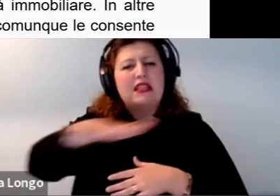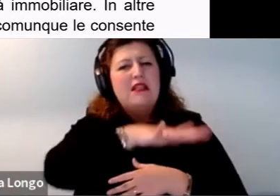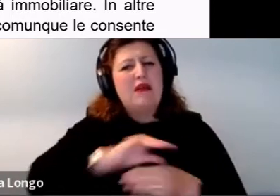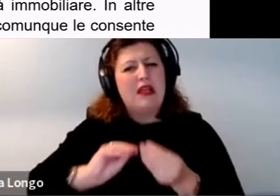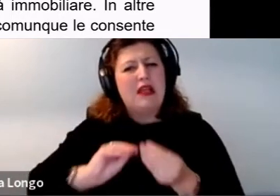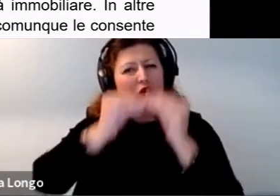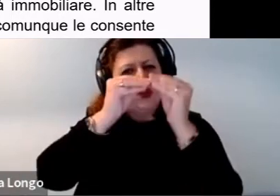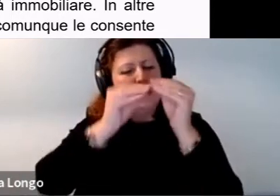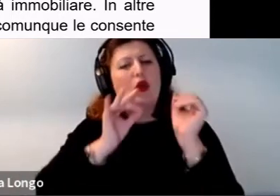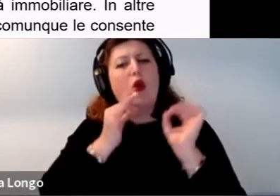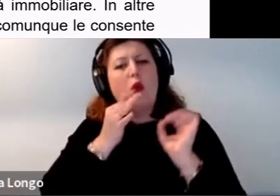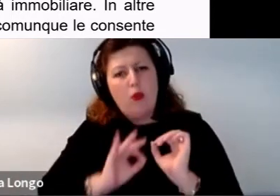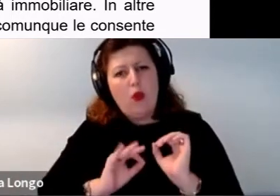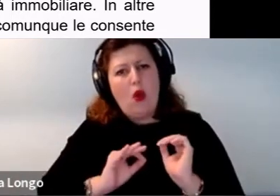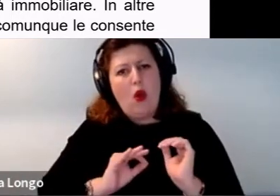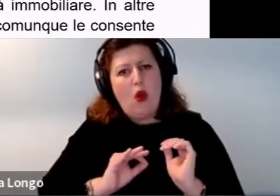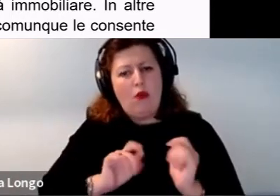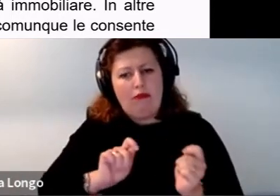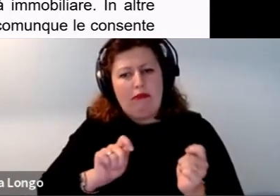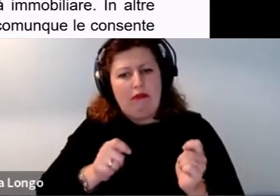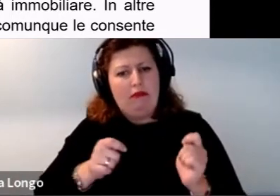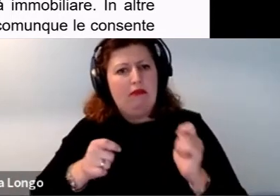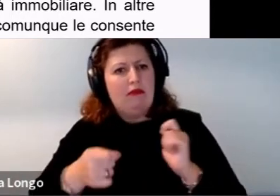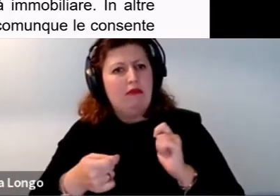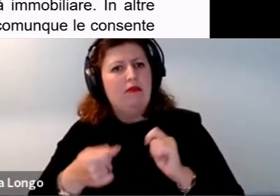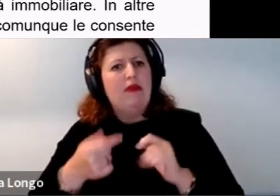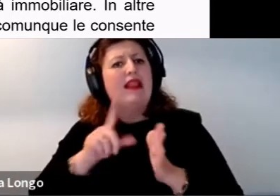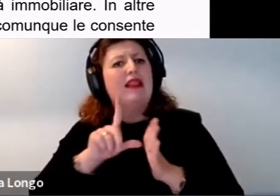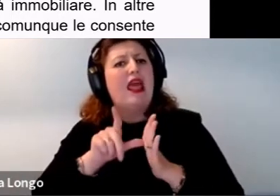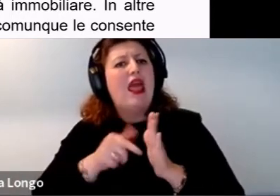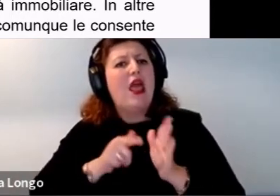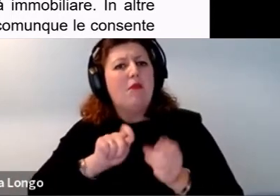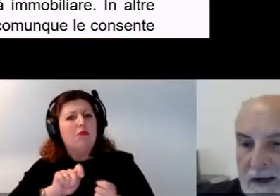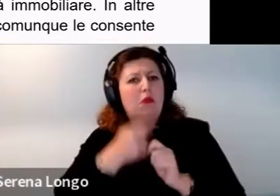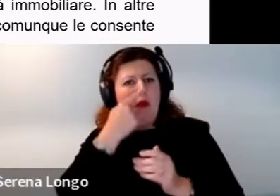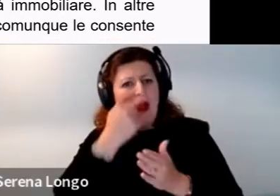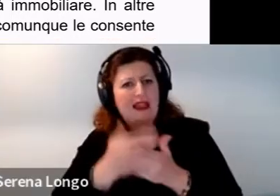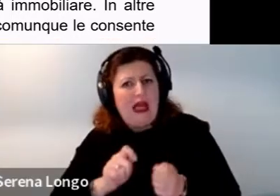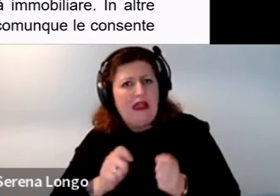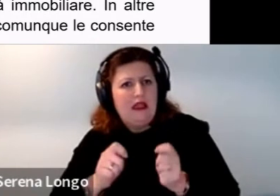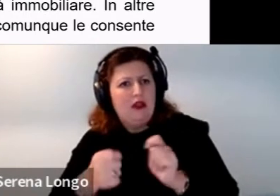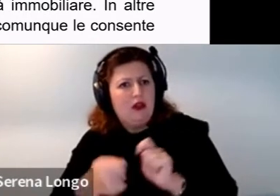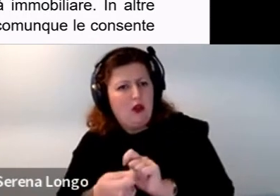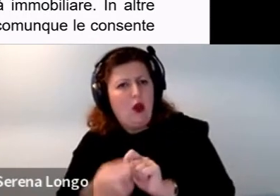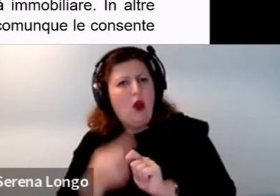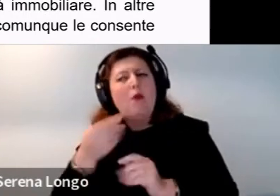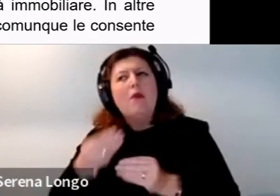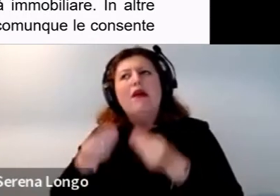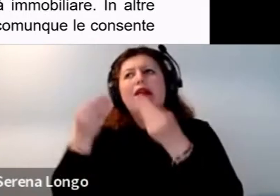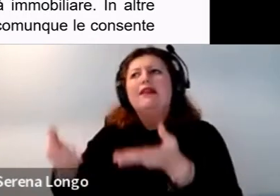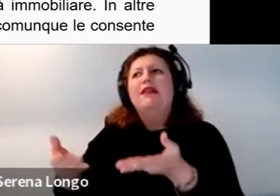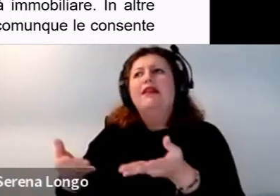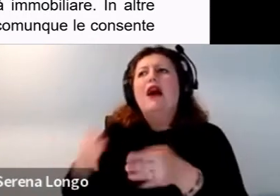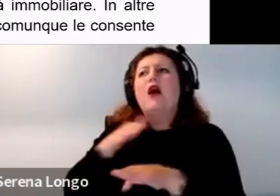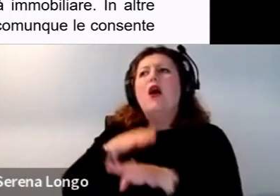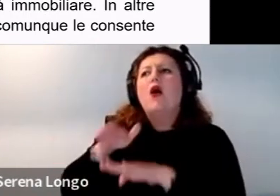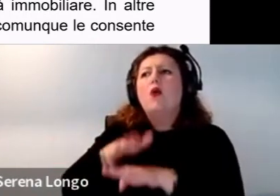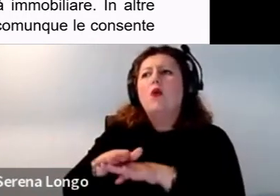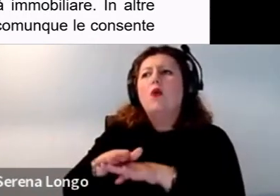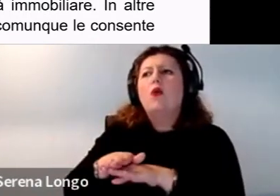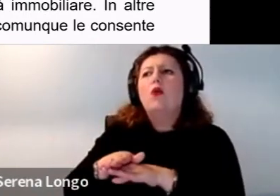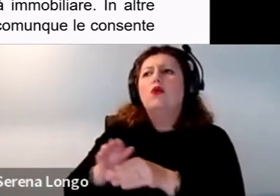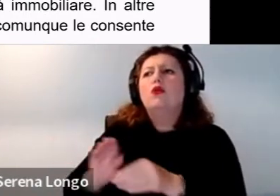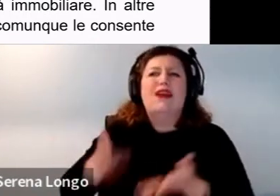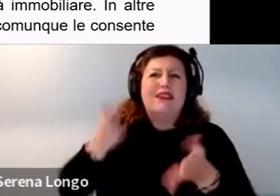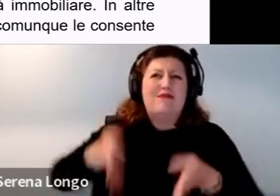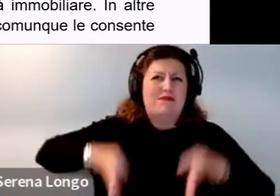costruito, intervenendo senza costi eccessivi, per rendere completamente e agevolmente fruibile un dato immobile,